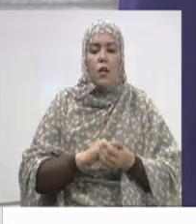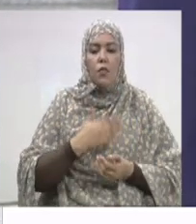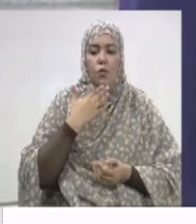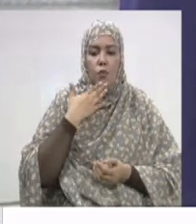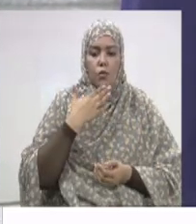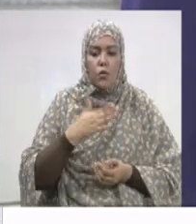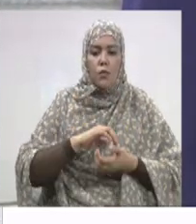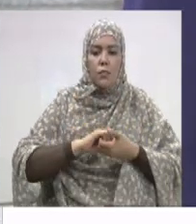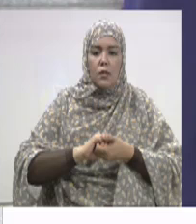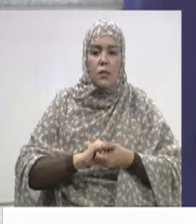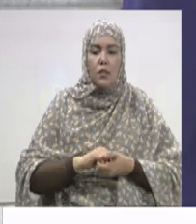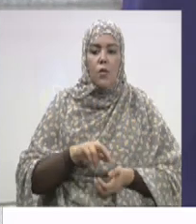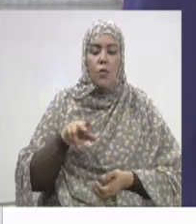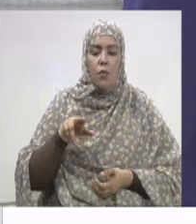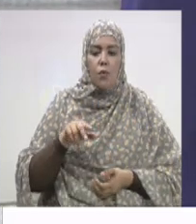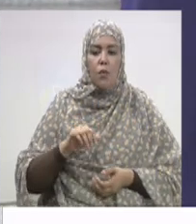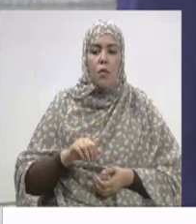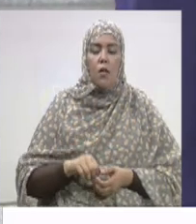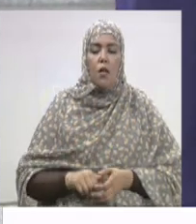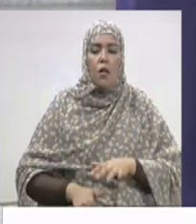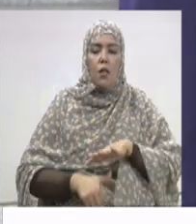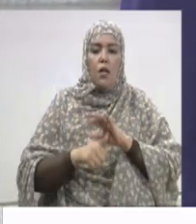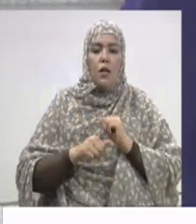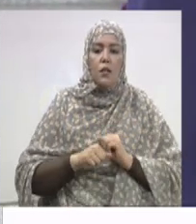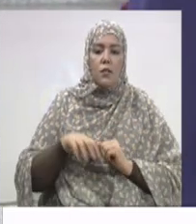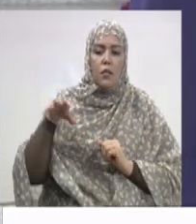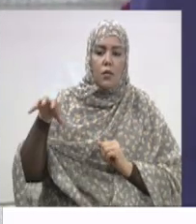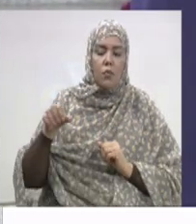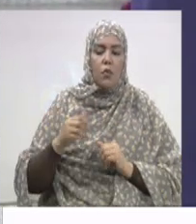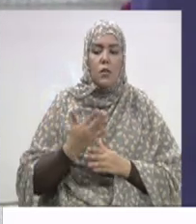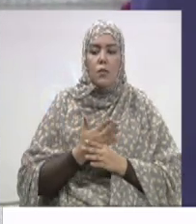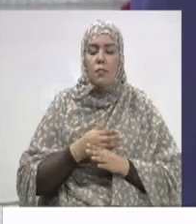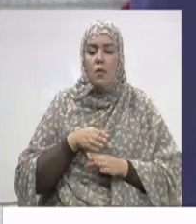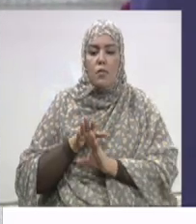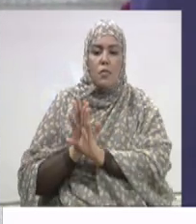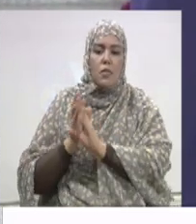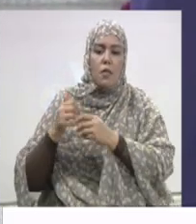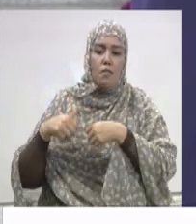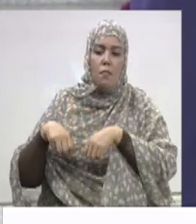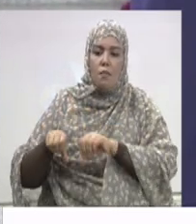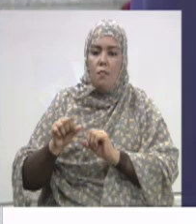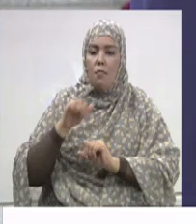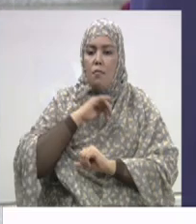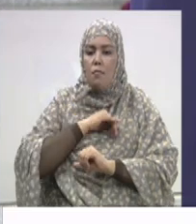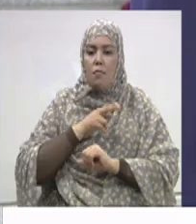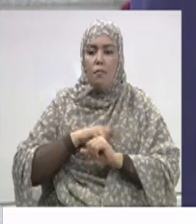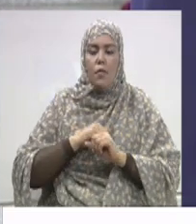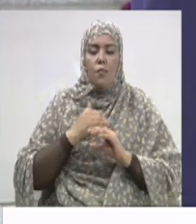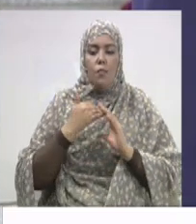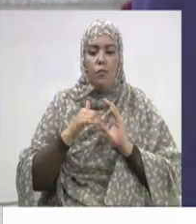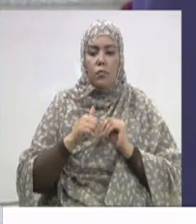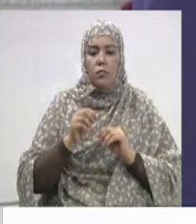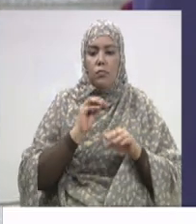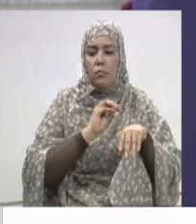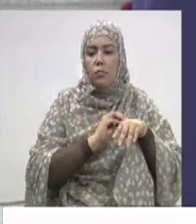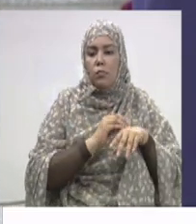اخيه رئيس دوله بوركينا فاسو على الدعم الذي يقدمه له كل ما احتاج اليه وخلص المبعوث الخاص البوركينابي